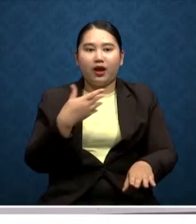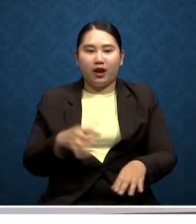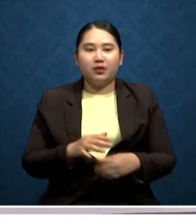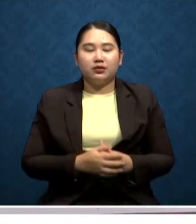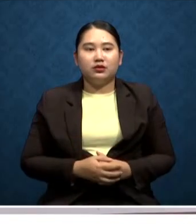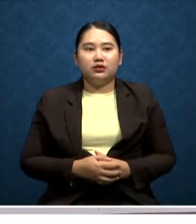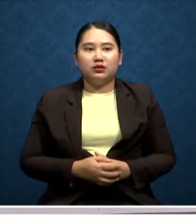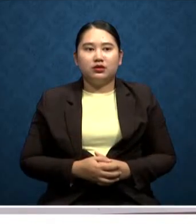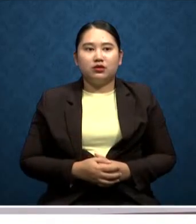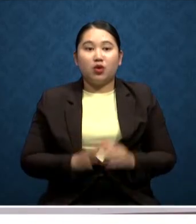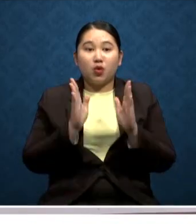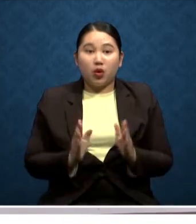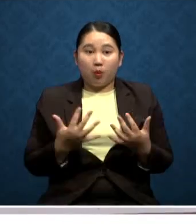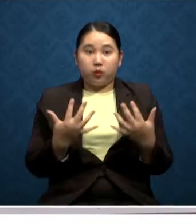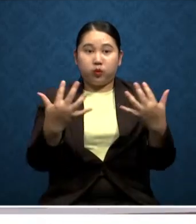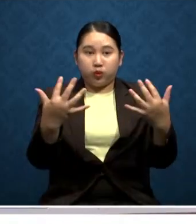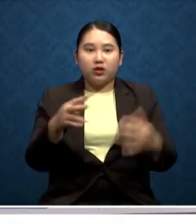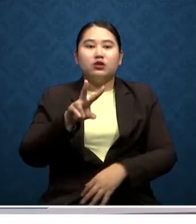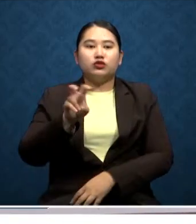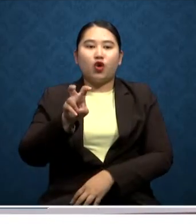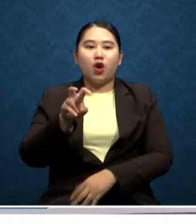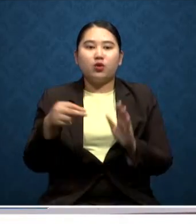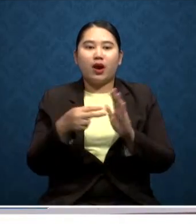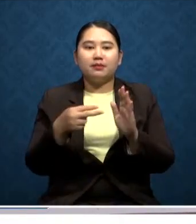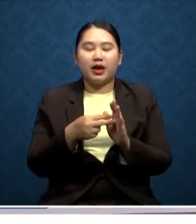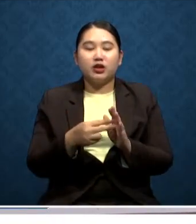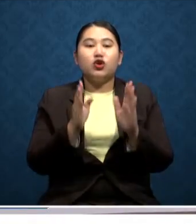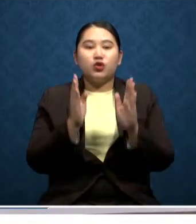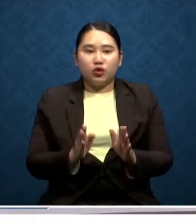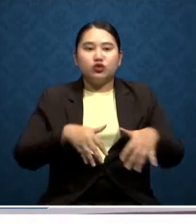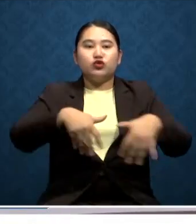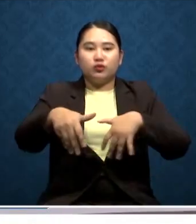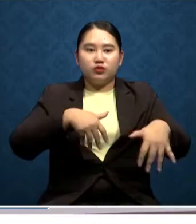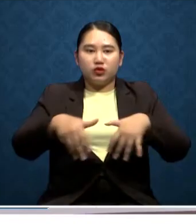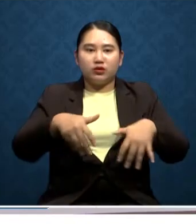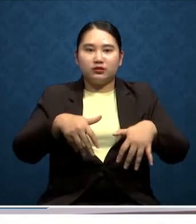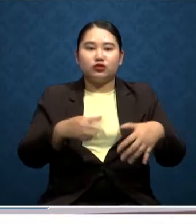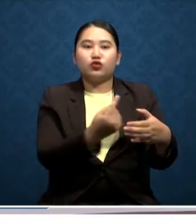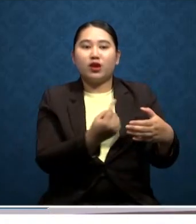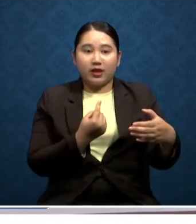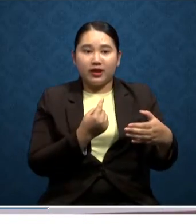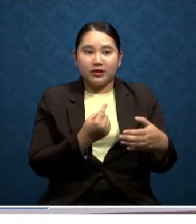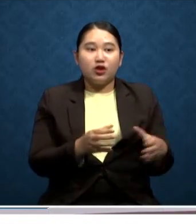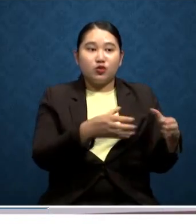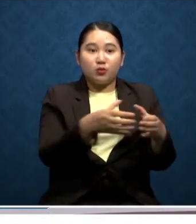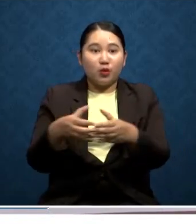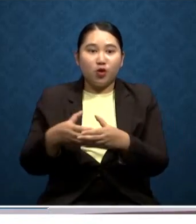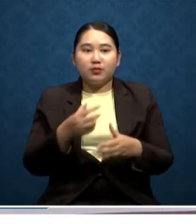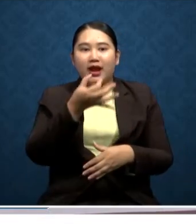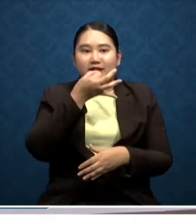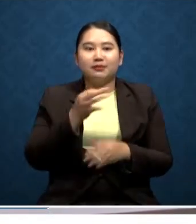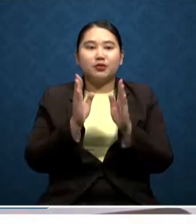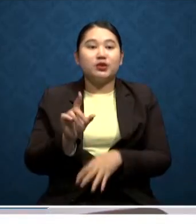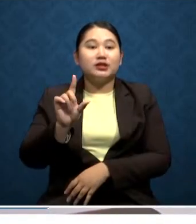ที่นั่งนี่200คนเนี่ยมาจากตัวแทนประชาชน20กลุ่มอาชีพนะครับเมื่อกี้ผมได้รับการเสนอ